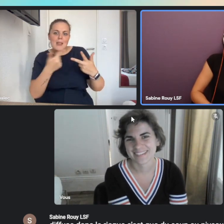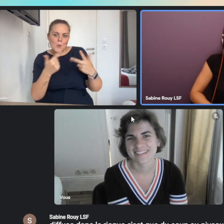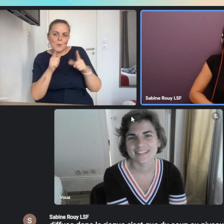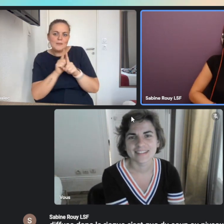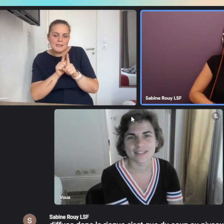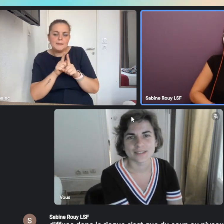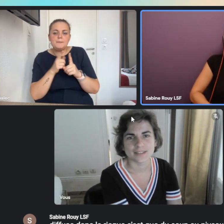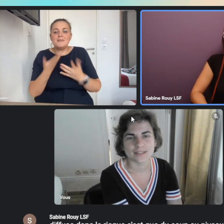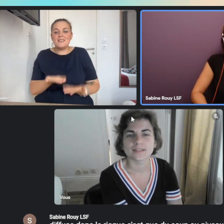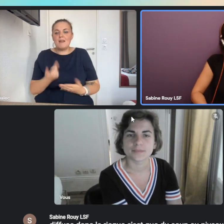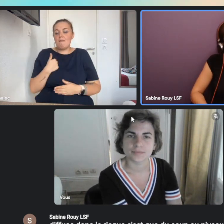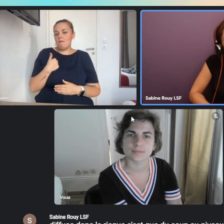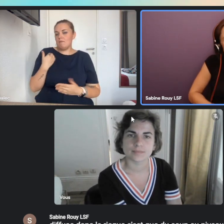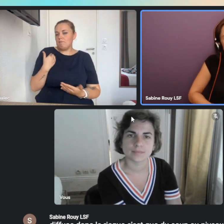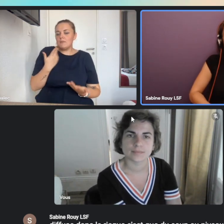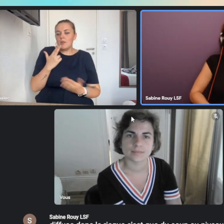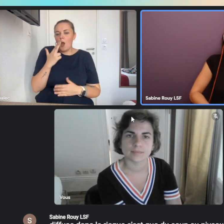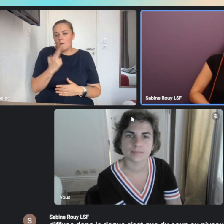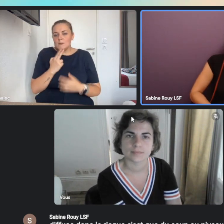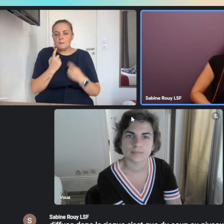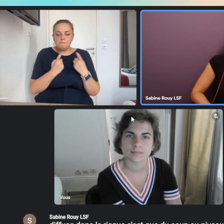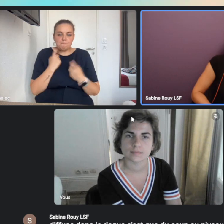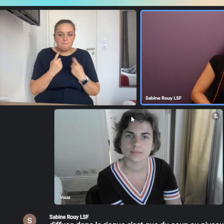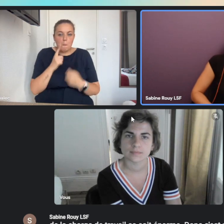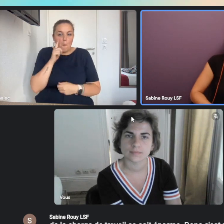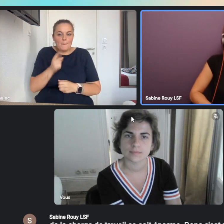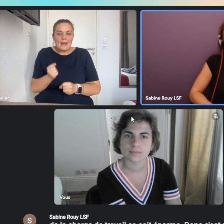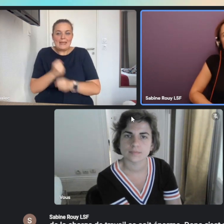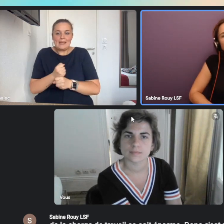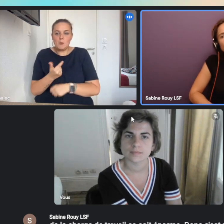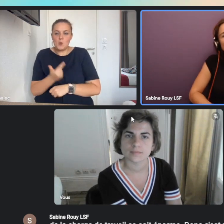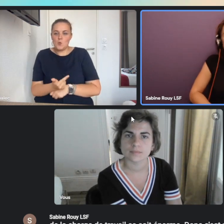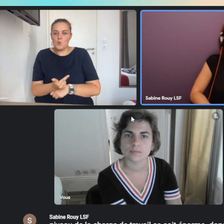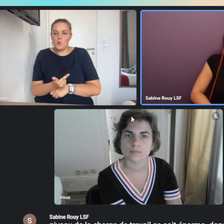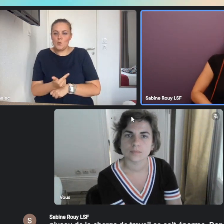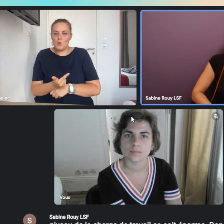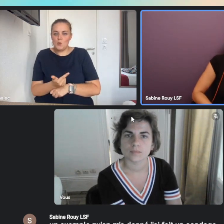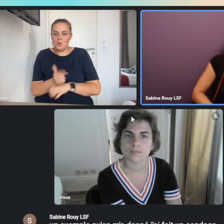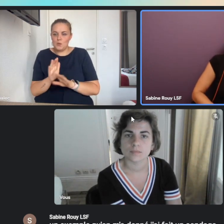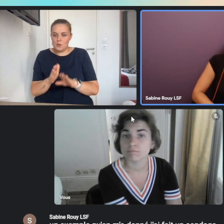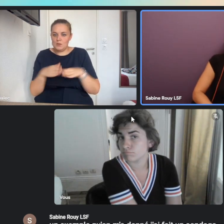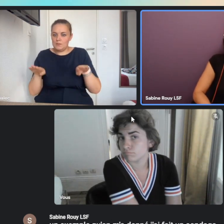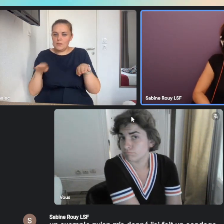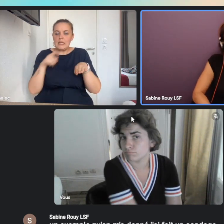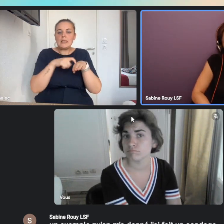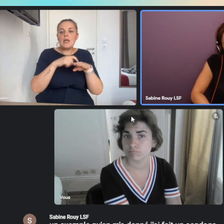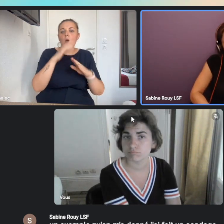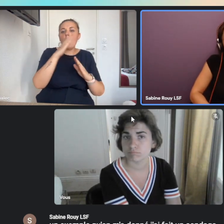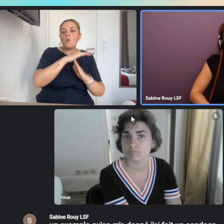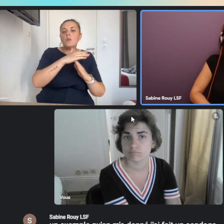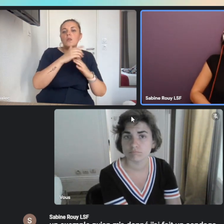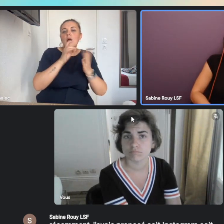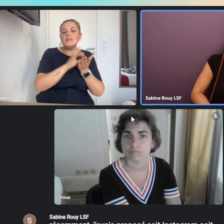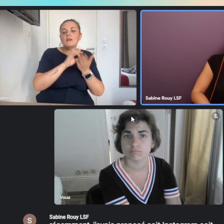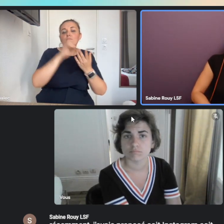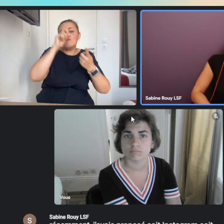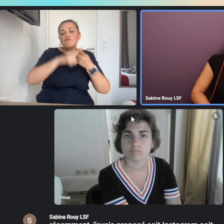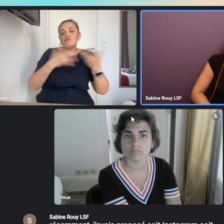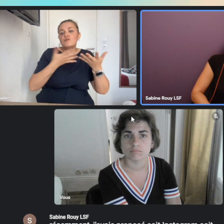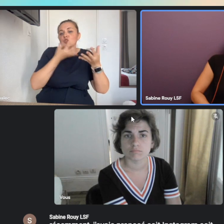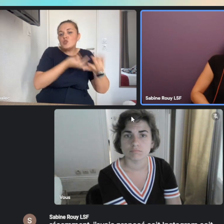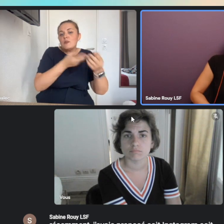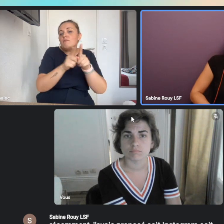a été le premier, mais les 2 aussi. C'est pour ça que du coup, je me pose la question de pourquoi pas créer les 2 systèmes en parallèle. Donc